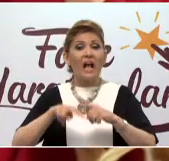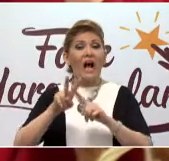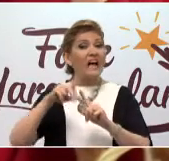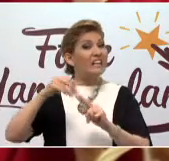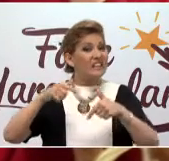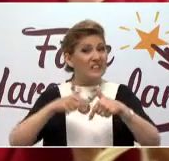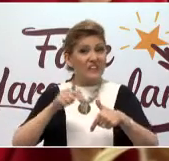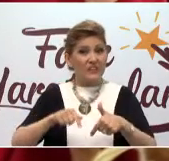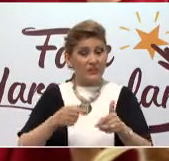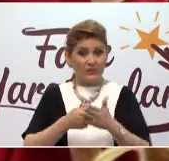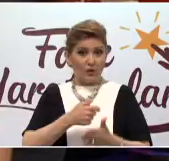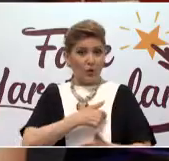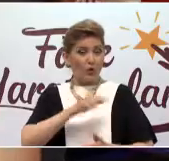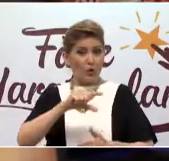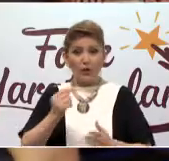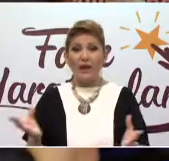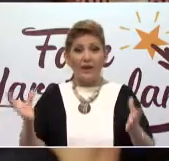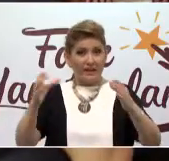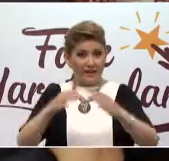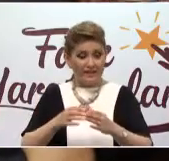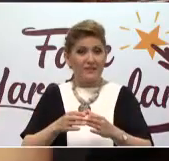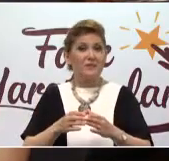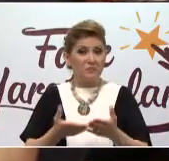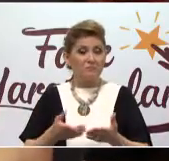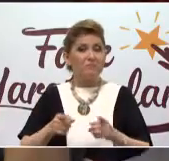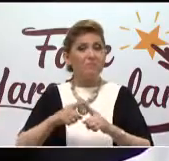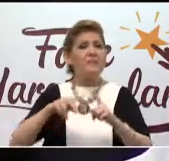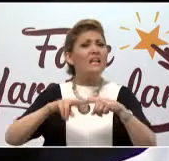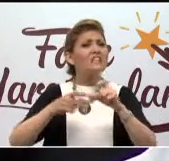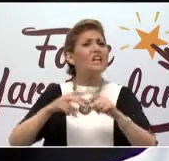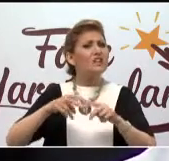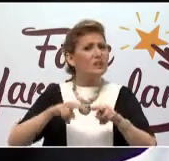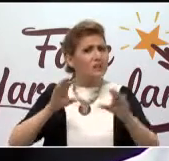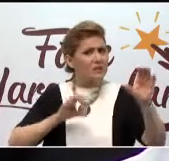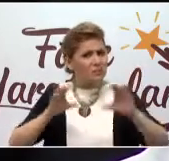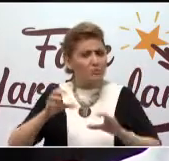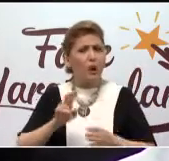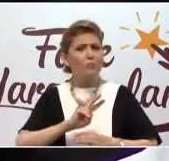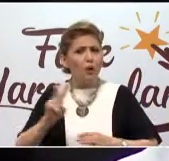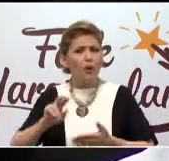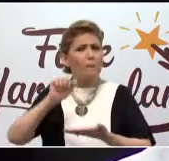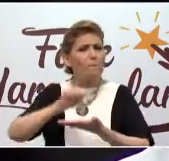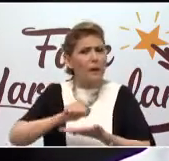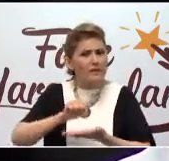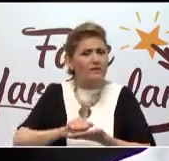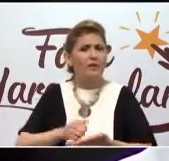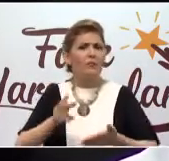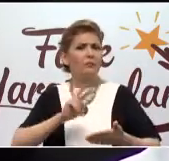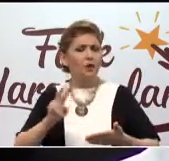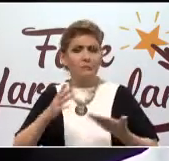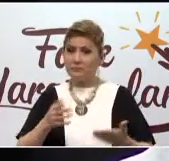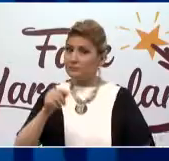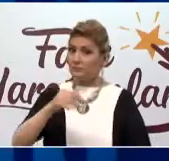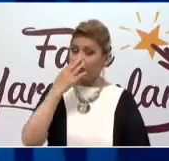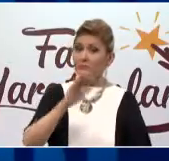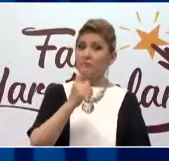geldiği zaman bunu gönüllülerle eşleştirerek tasarım, modelleme, baskı, montaj aşamalarının hepsini yapmaya yani çalışıyoruz. Şu anda